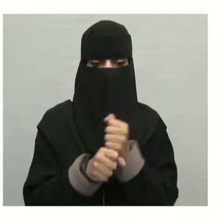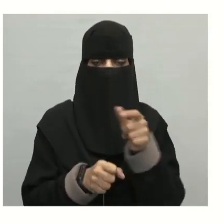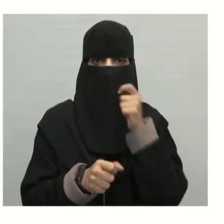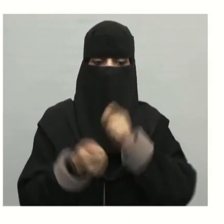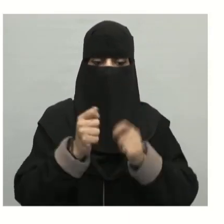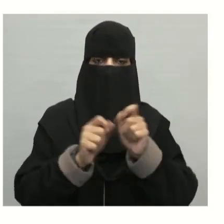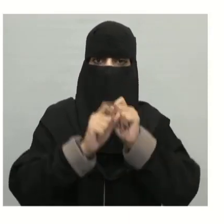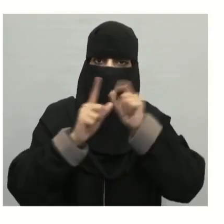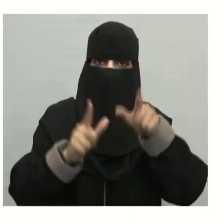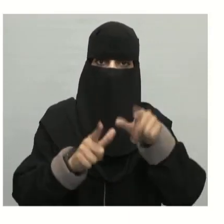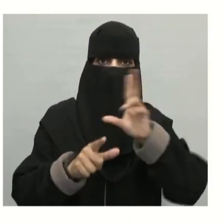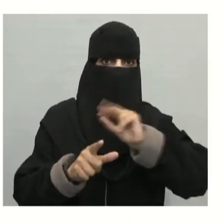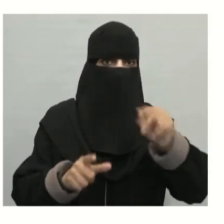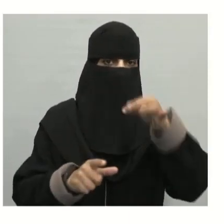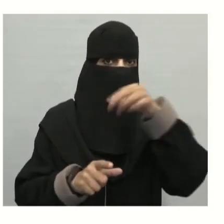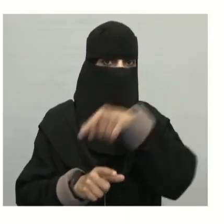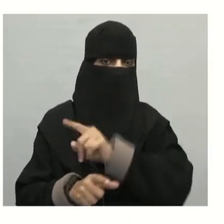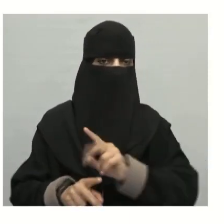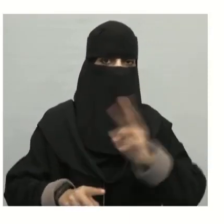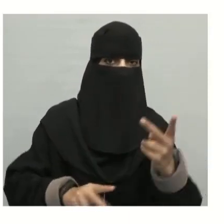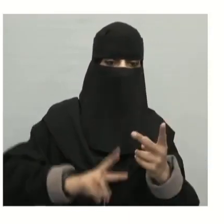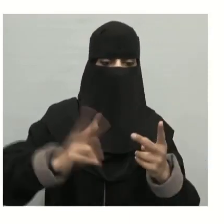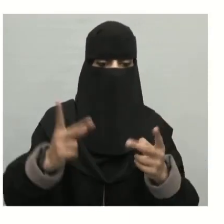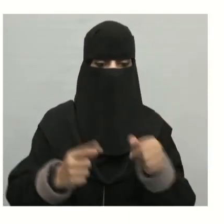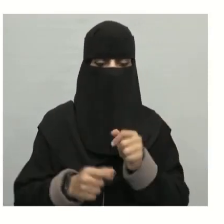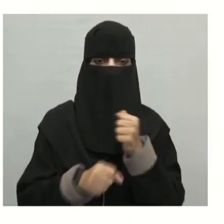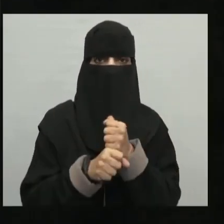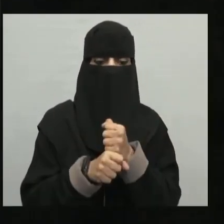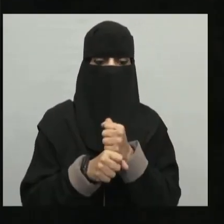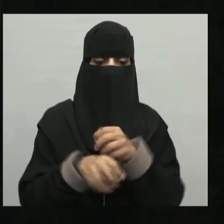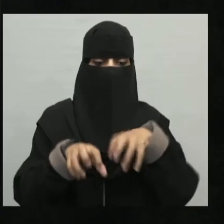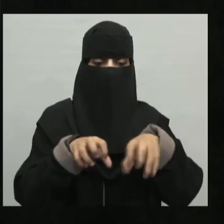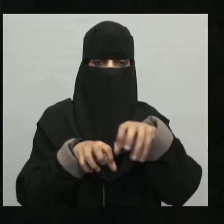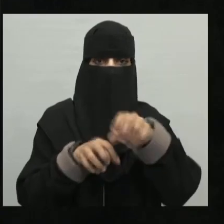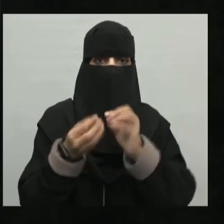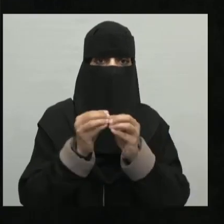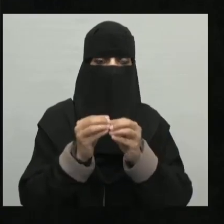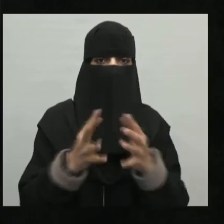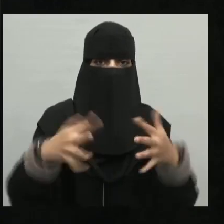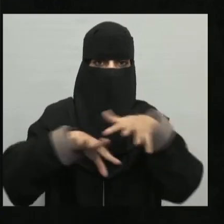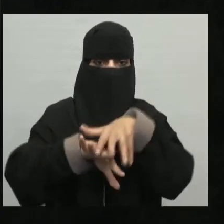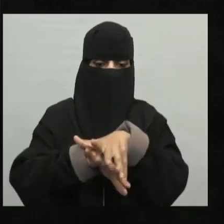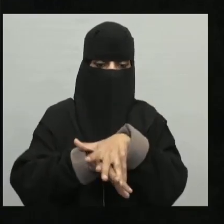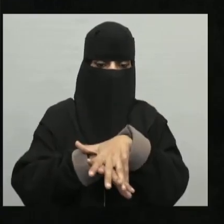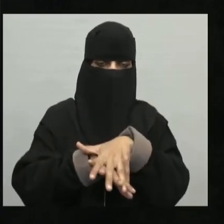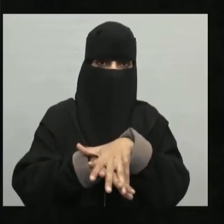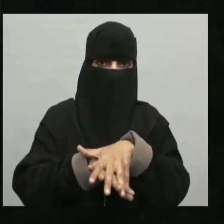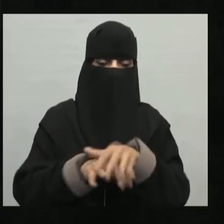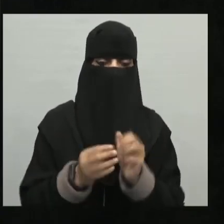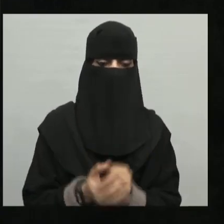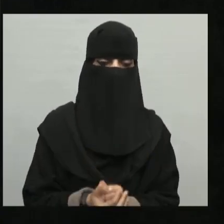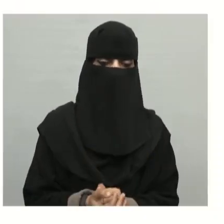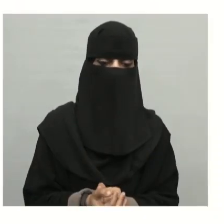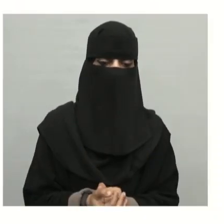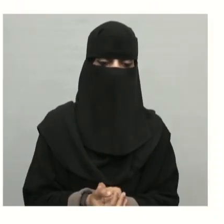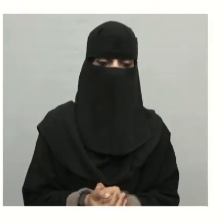بنيه ورقيه واضحه مثل الصخور المتورقه وهي ذات توزيع لوني متجانس ذات توزيع لوني